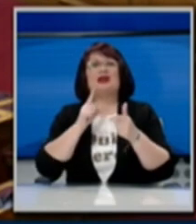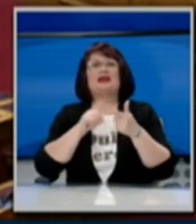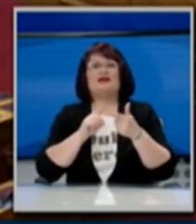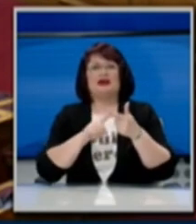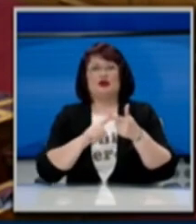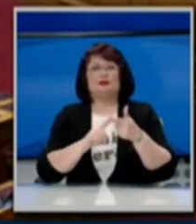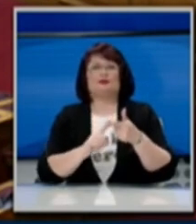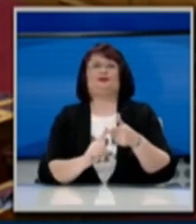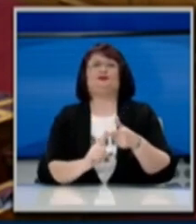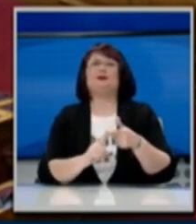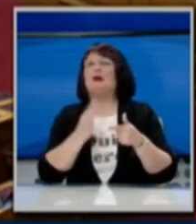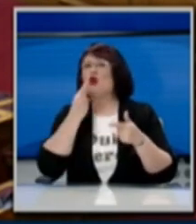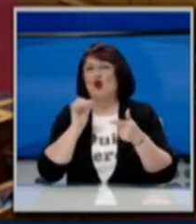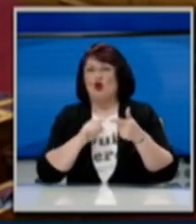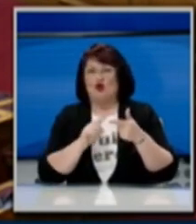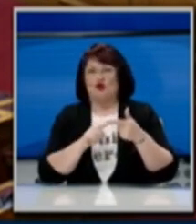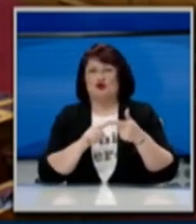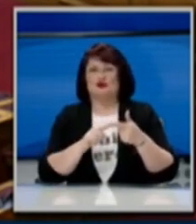λόγος,